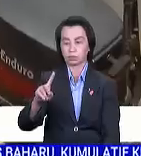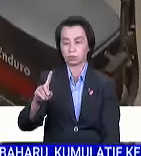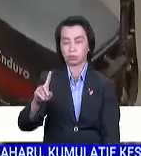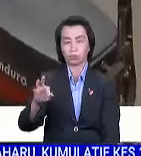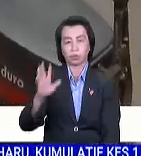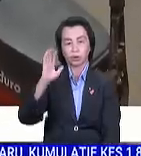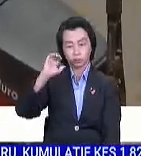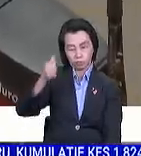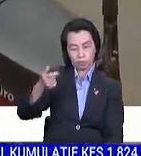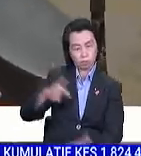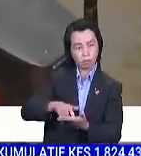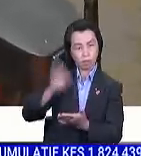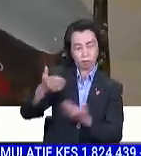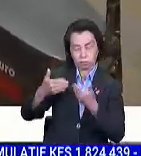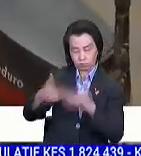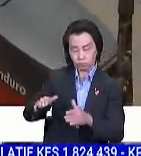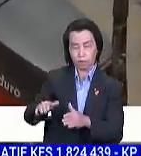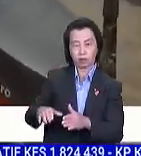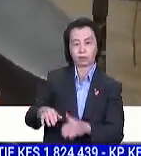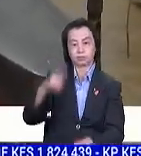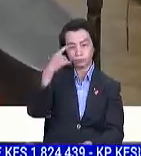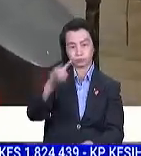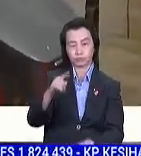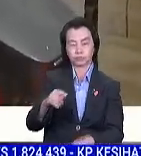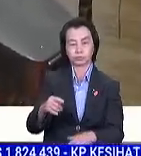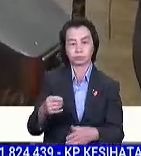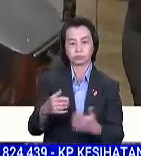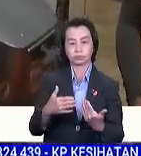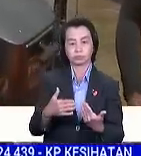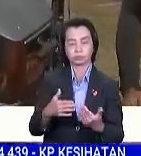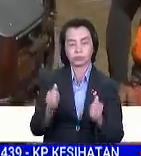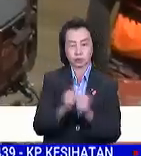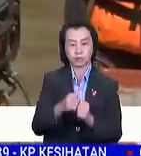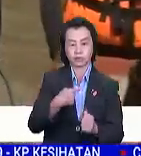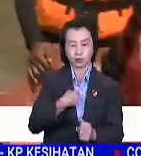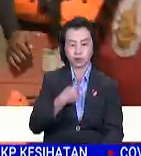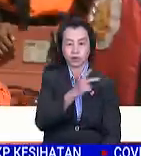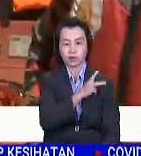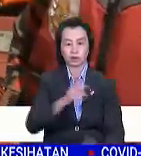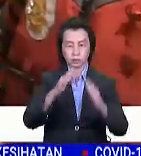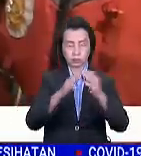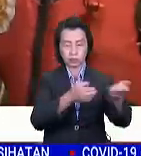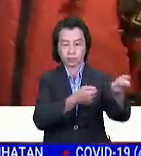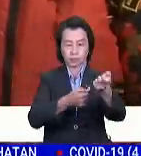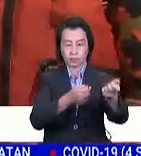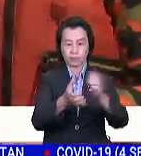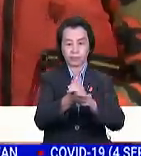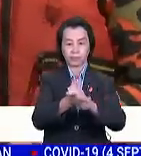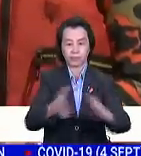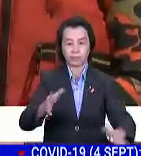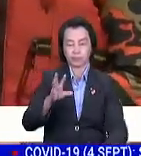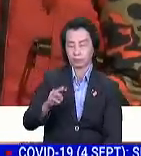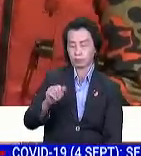dibuka di SMK telangusan baik untuk perkembangan lanjut bersama saya ketua Balai Bomba dan penyelamat